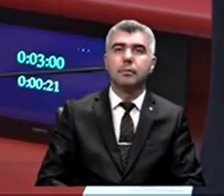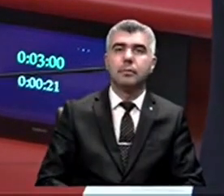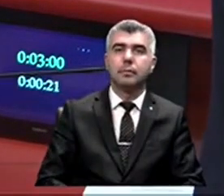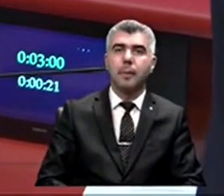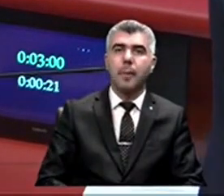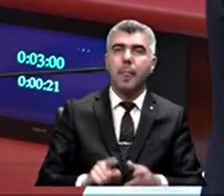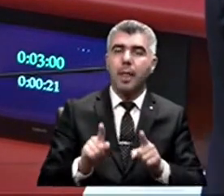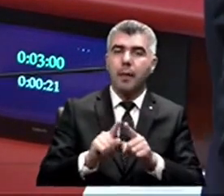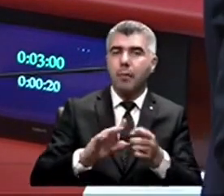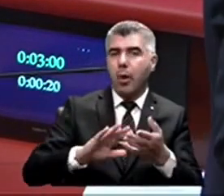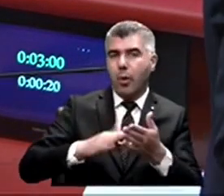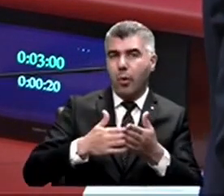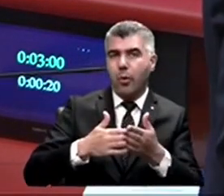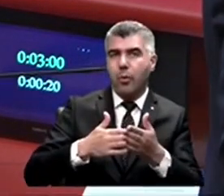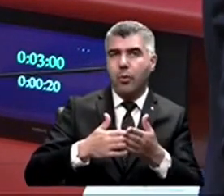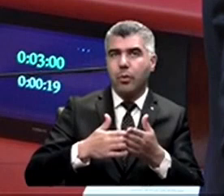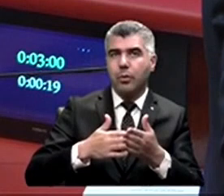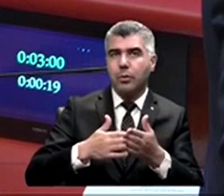صاحبه العولمه غير ذلك